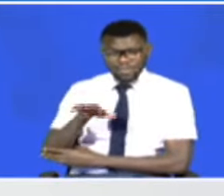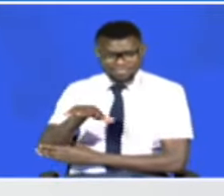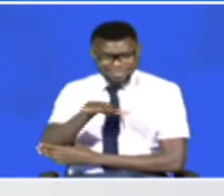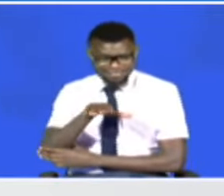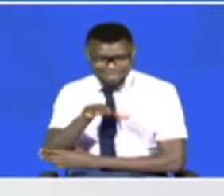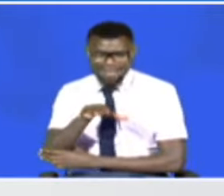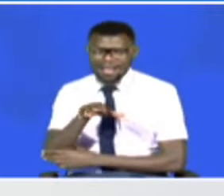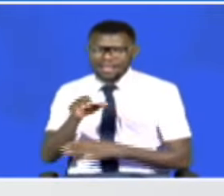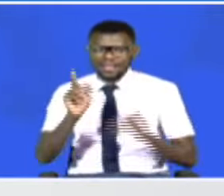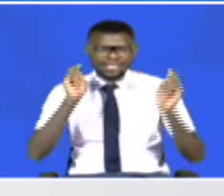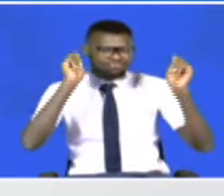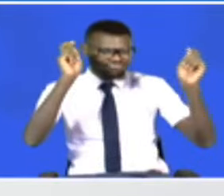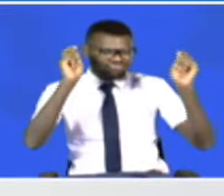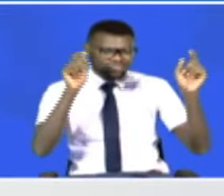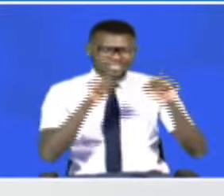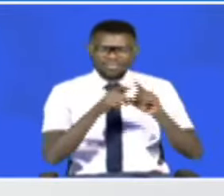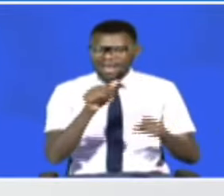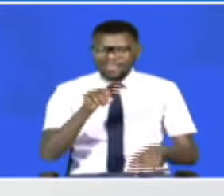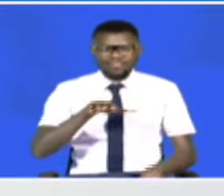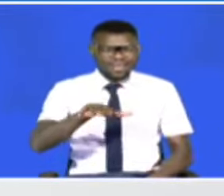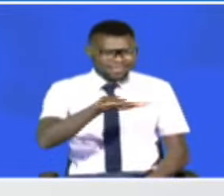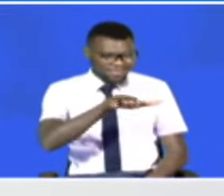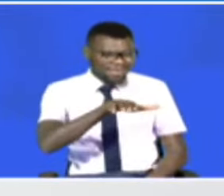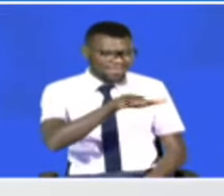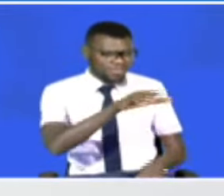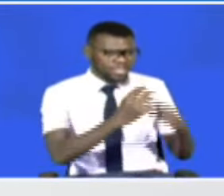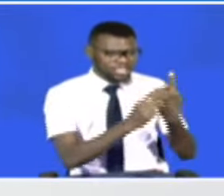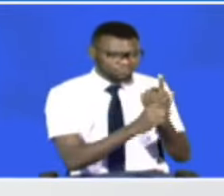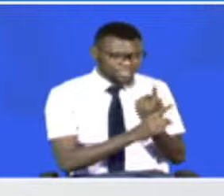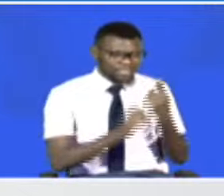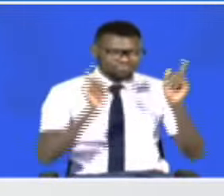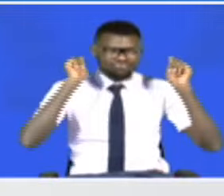tuangazie hali ilivyokuwa katika sehemu mbalimbali humo nchini.